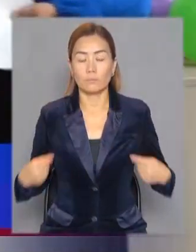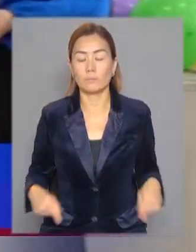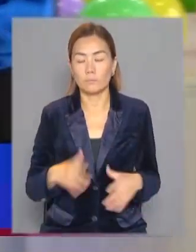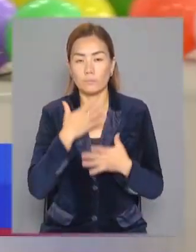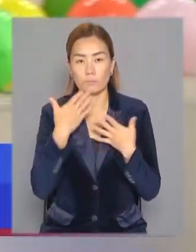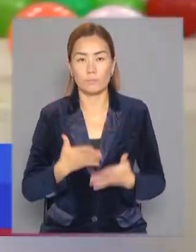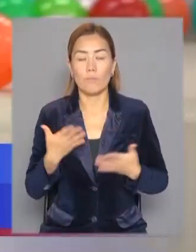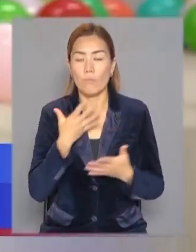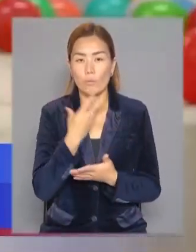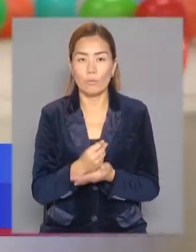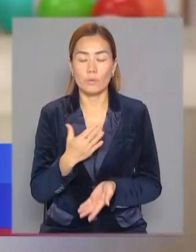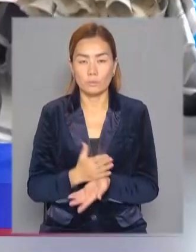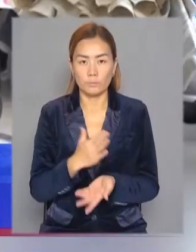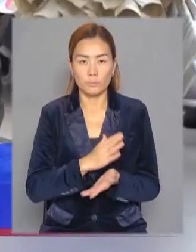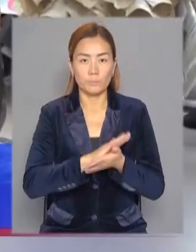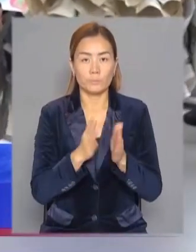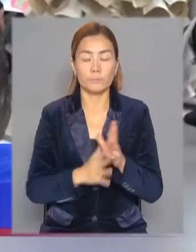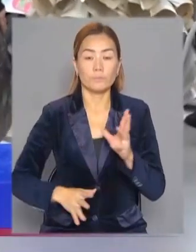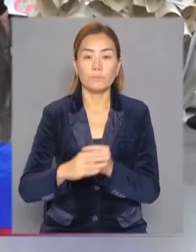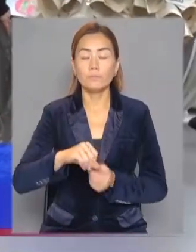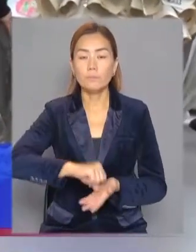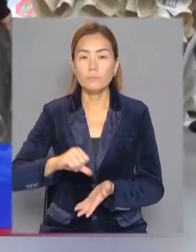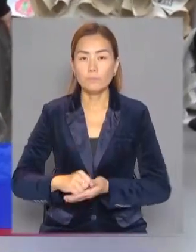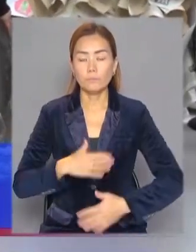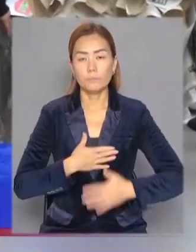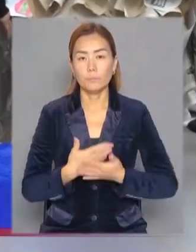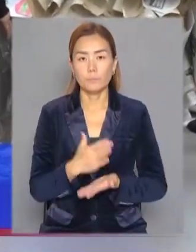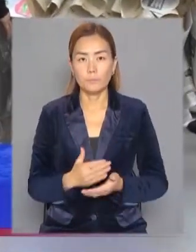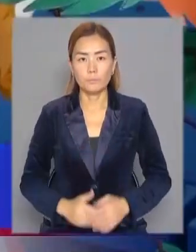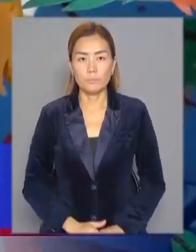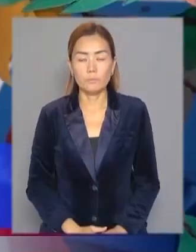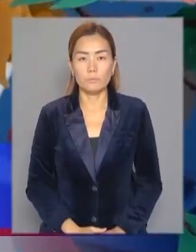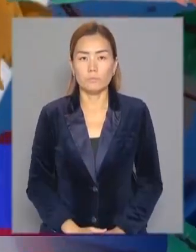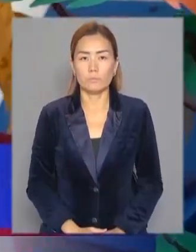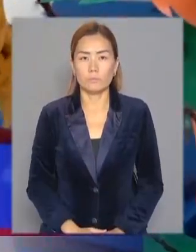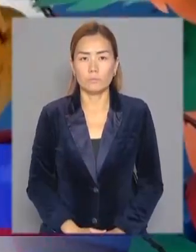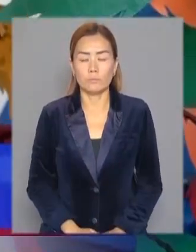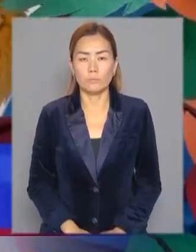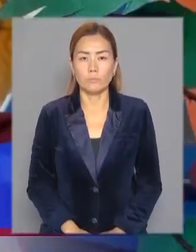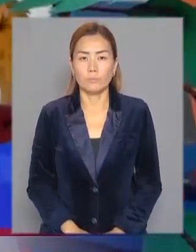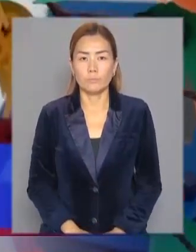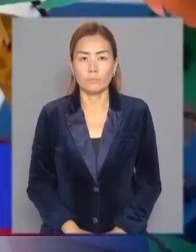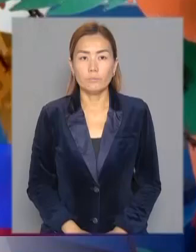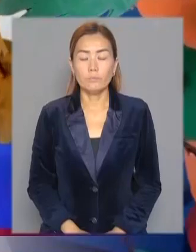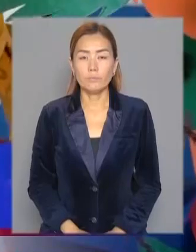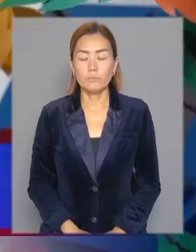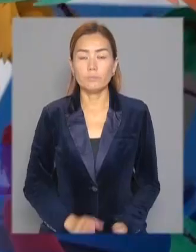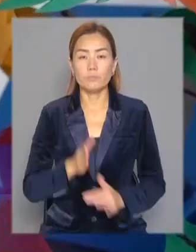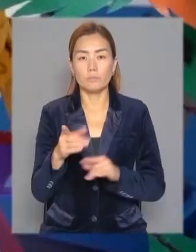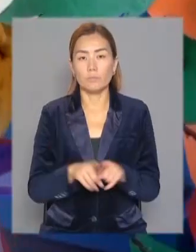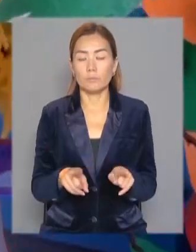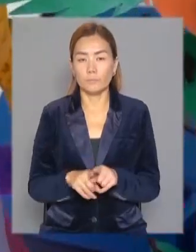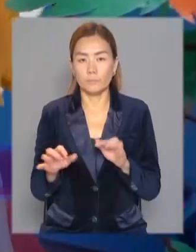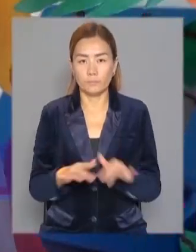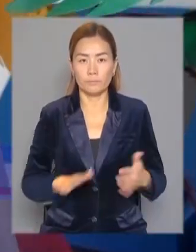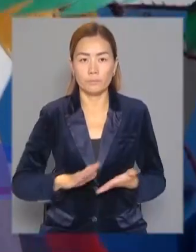өз өнерлерін паш етті. Шарада барлық қатысушылар белсенділік танытты. Бізге өте қатты ұнады. Алдағы уақытта да осындай